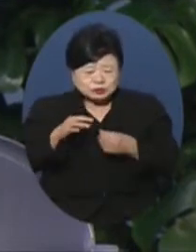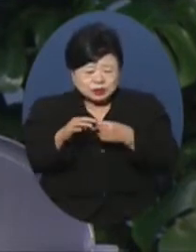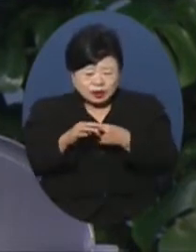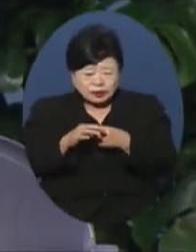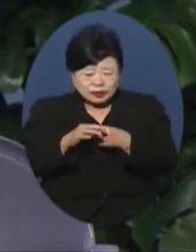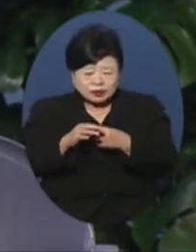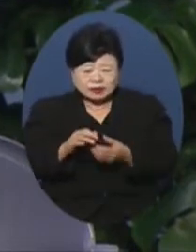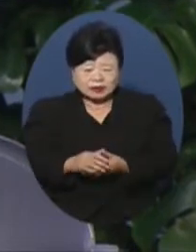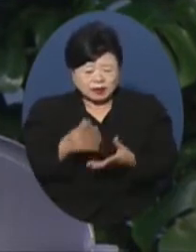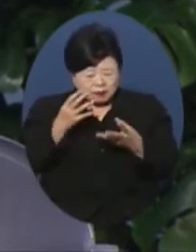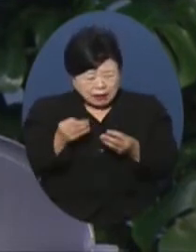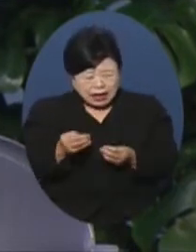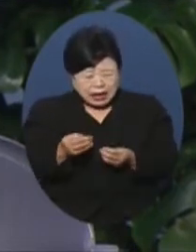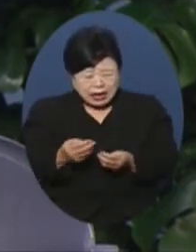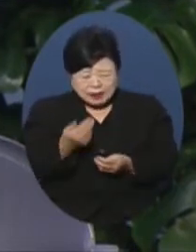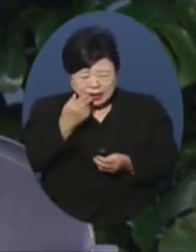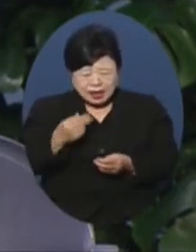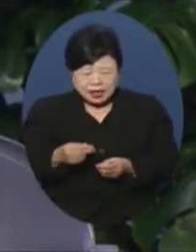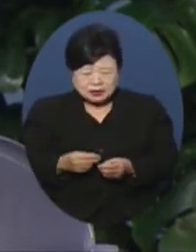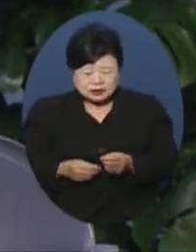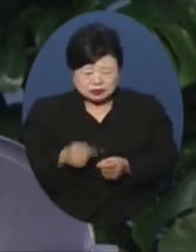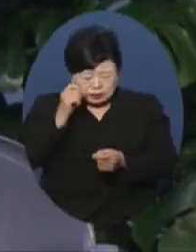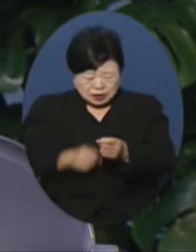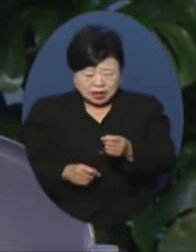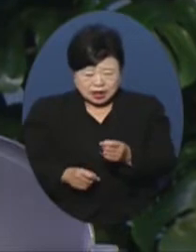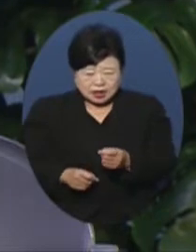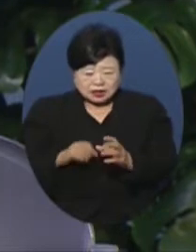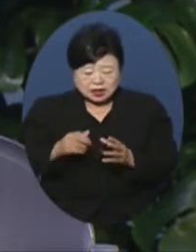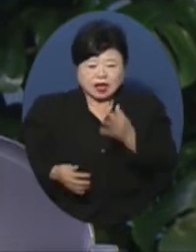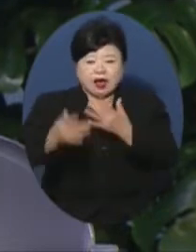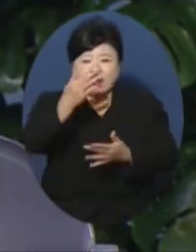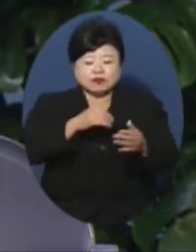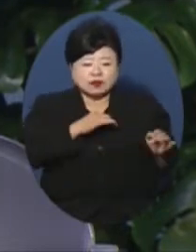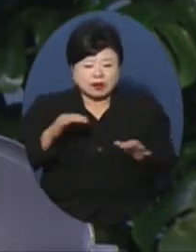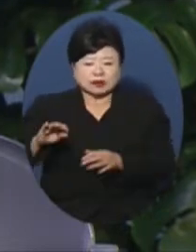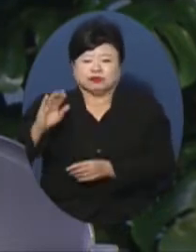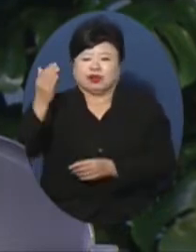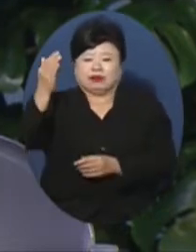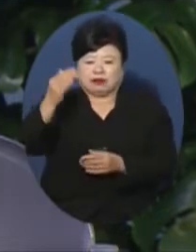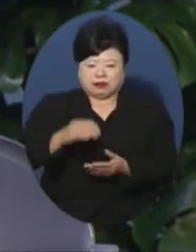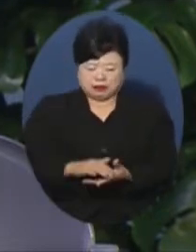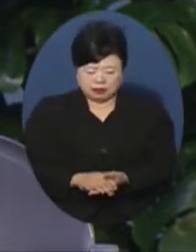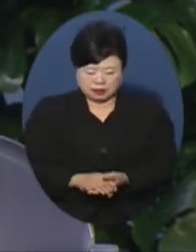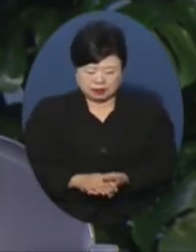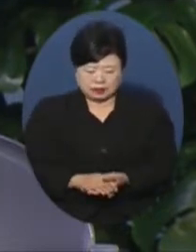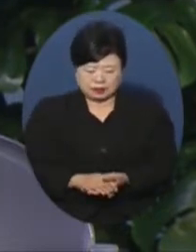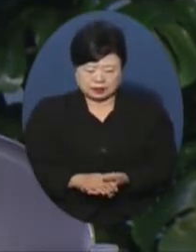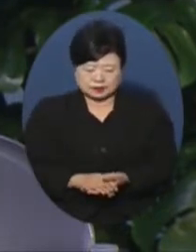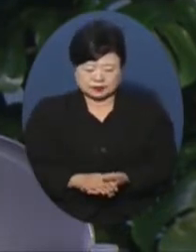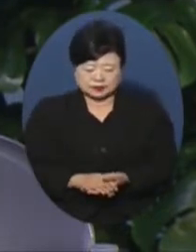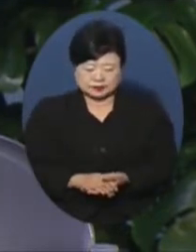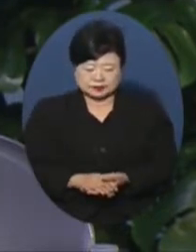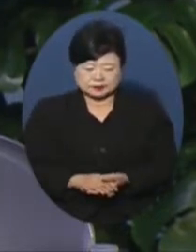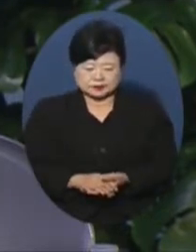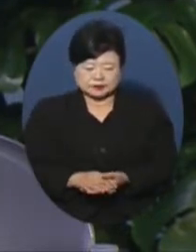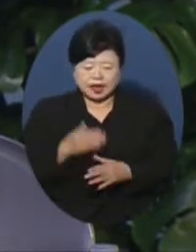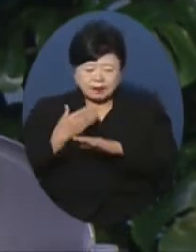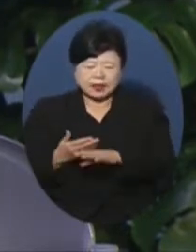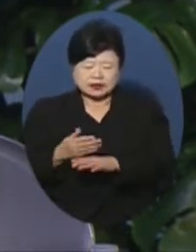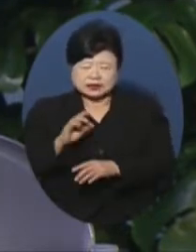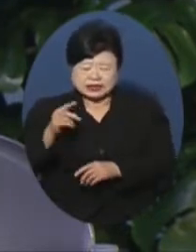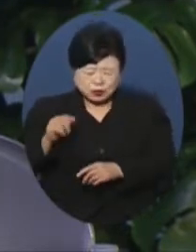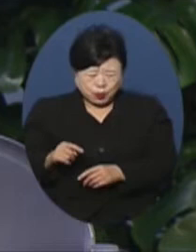조금이라도 더 많았다면 가스불만 켜도 세상이 불바다가 되고 말 것입니다.